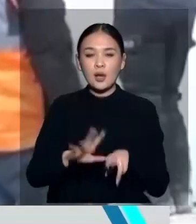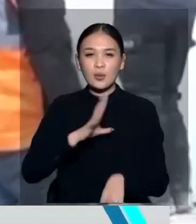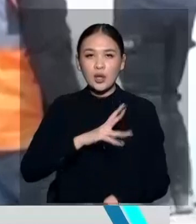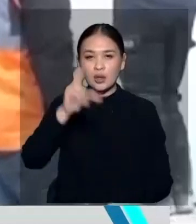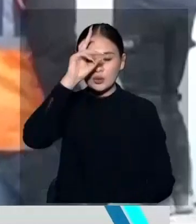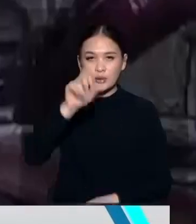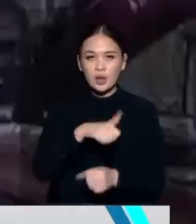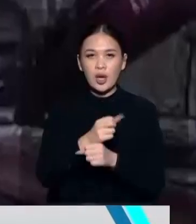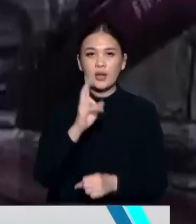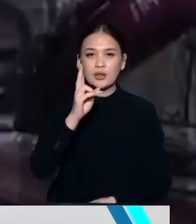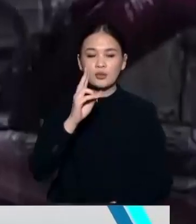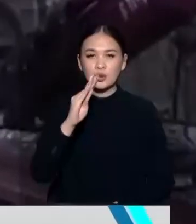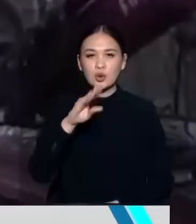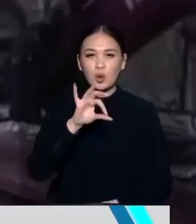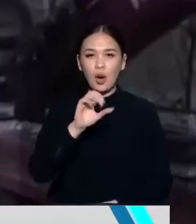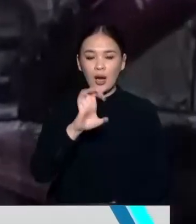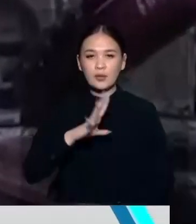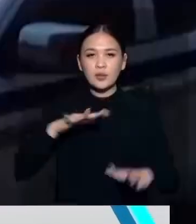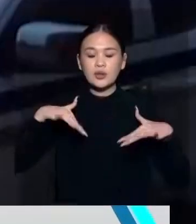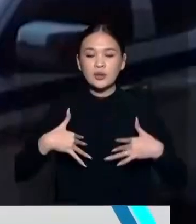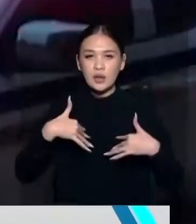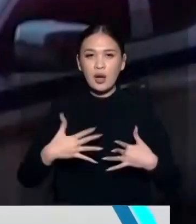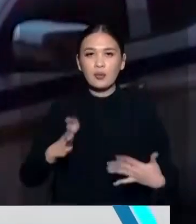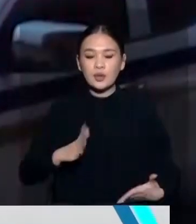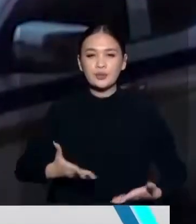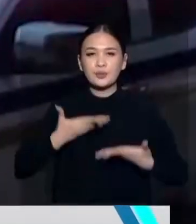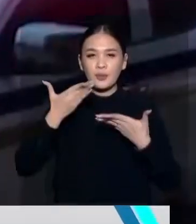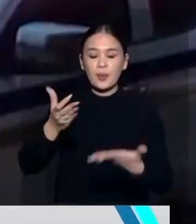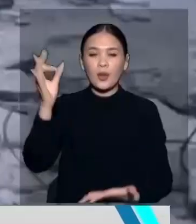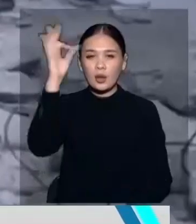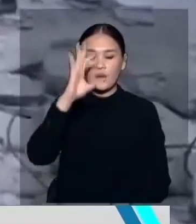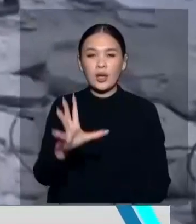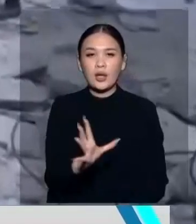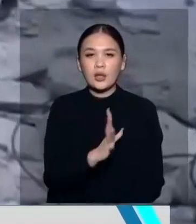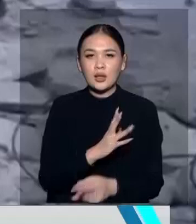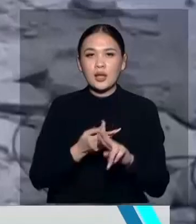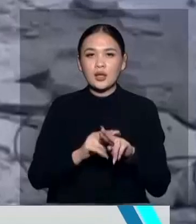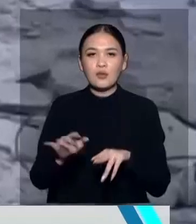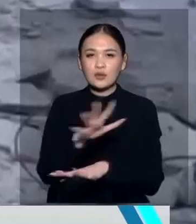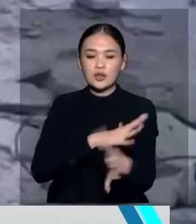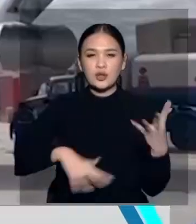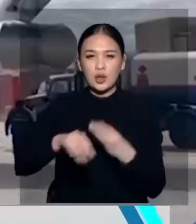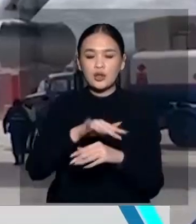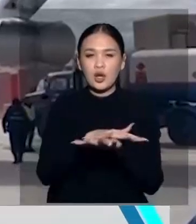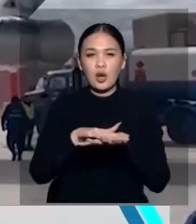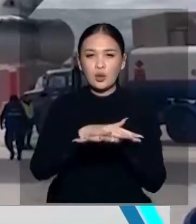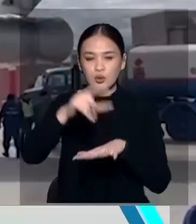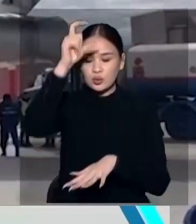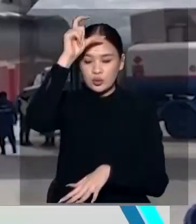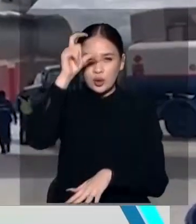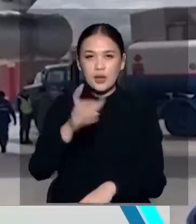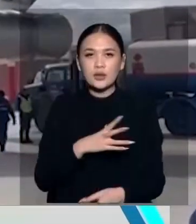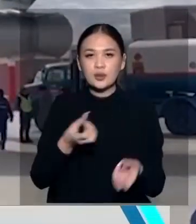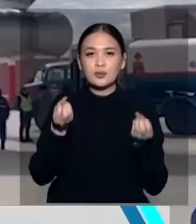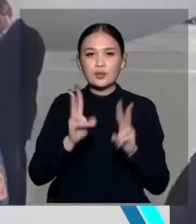глава государства Касым же муртукаев выразил свои соболезнования реджепу тейпу эрдогану и всему турецкому народу из Казахстана направлен